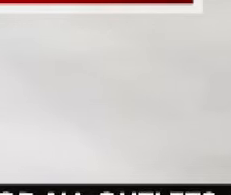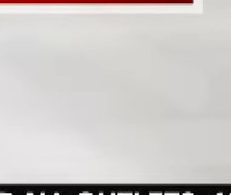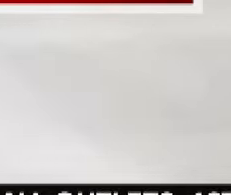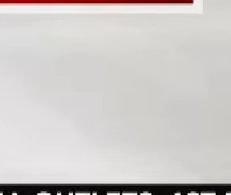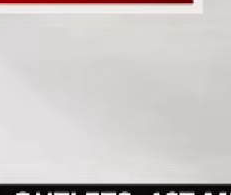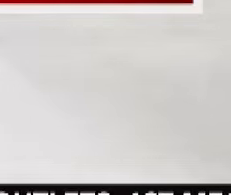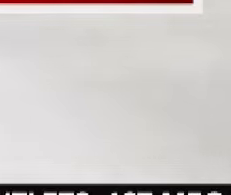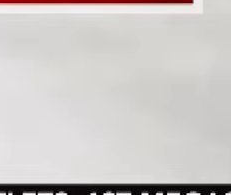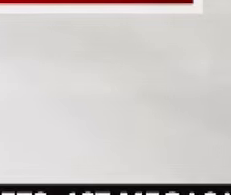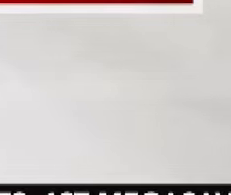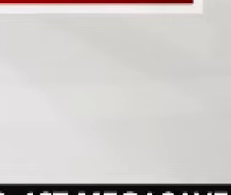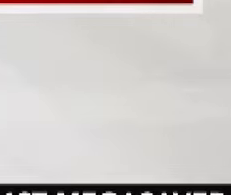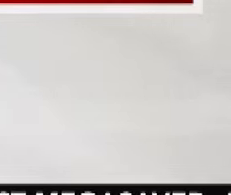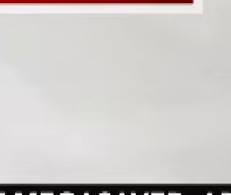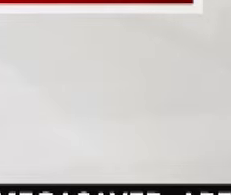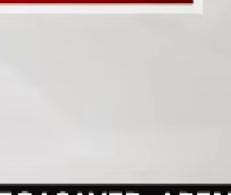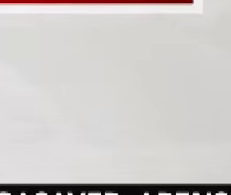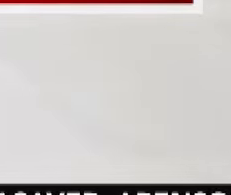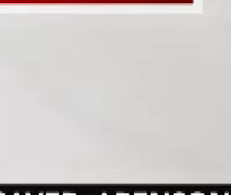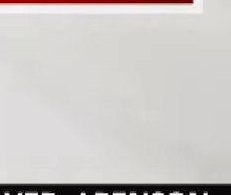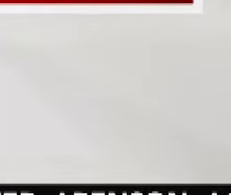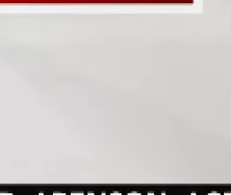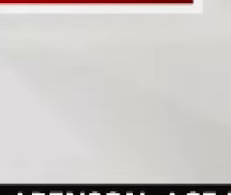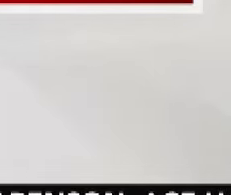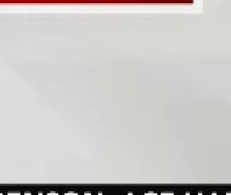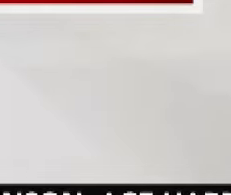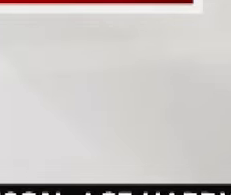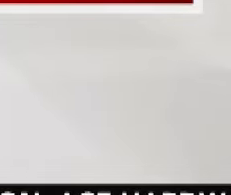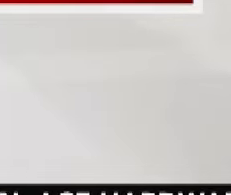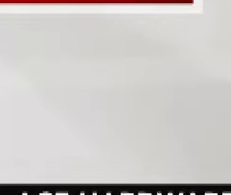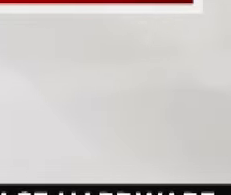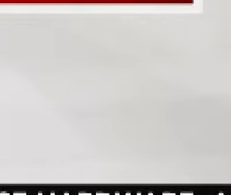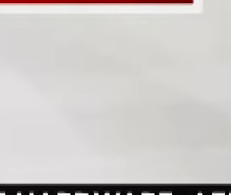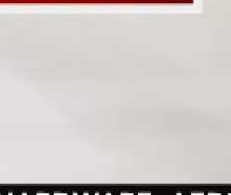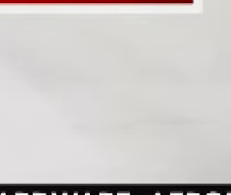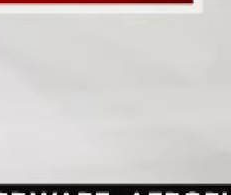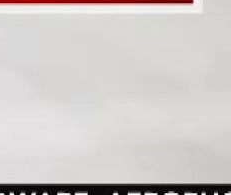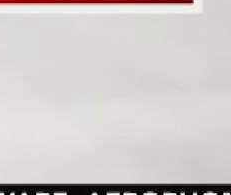Quezon. Isa po sa mga bahaing lugar ng lungsod.